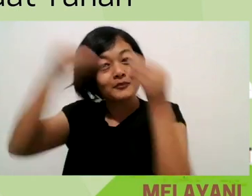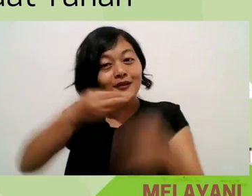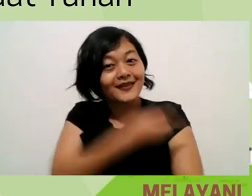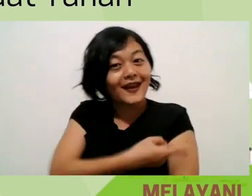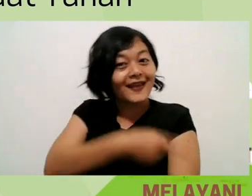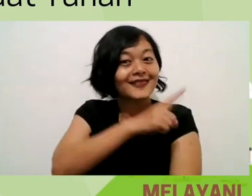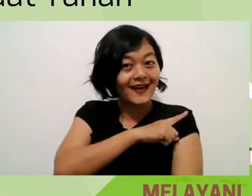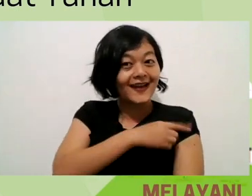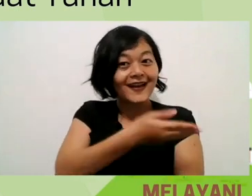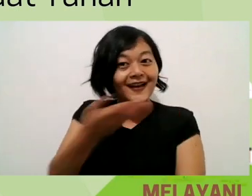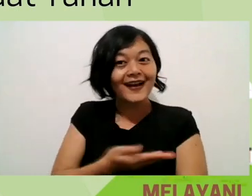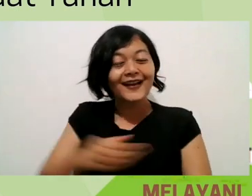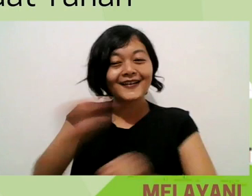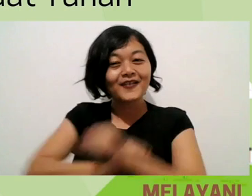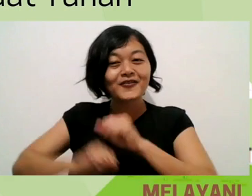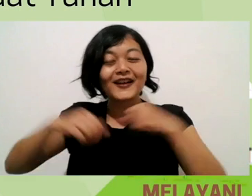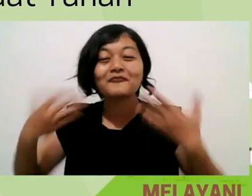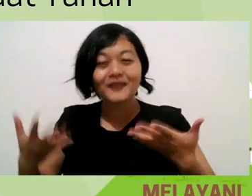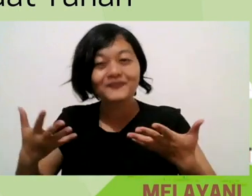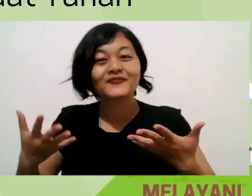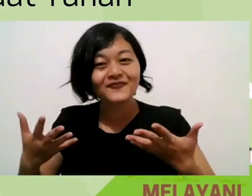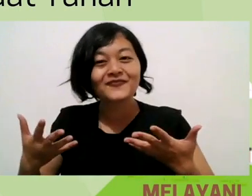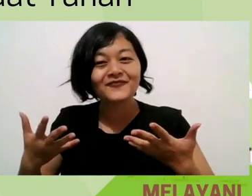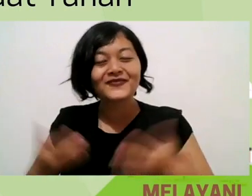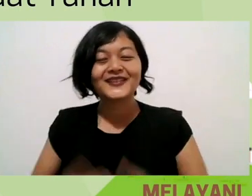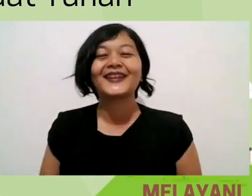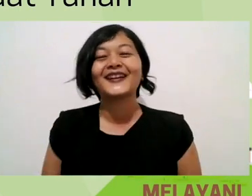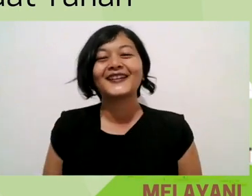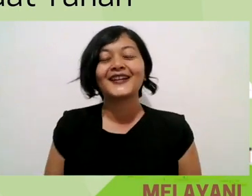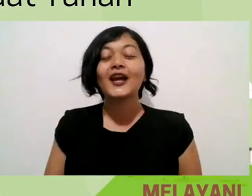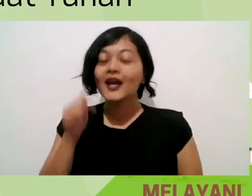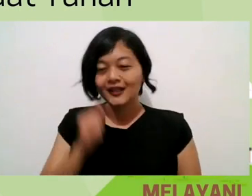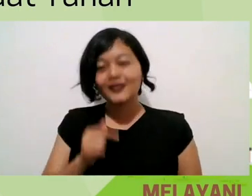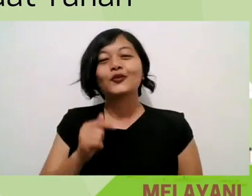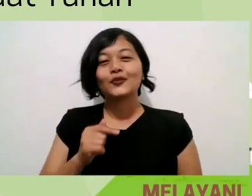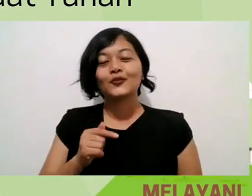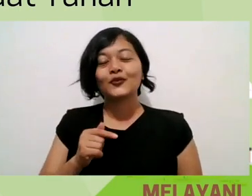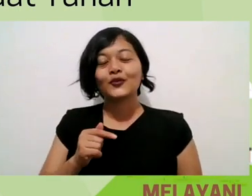duduk-duduk dan menerima saja pencapaian saat ini.